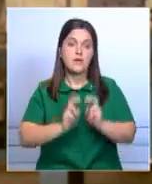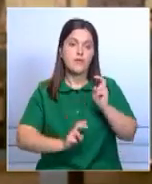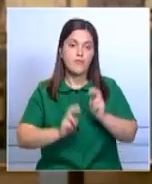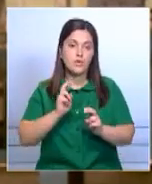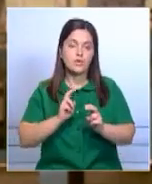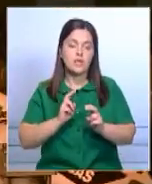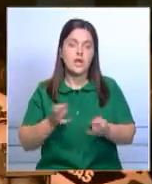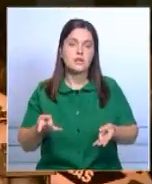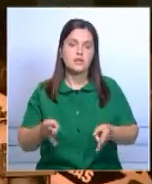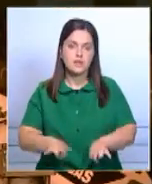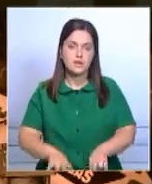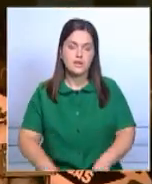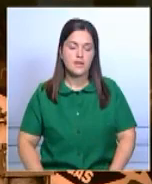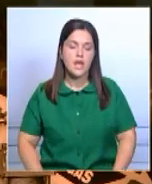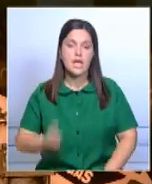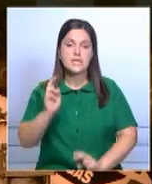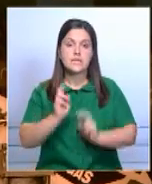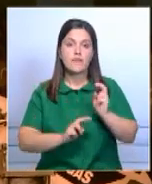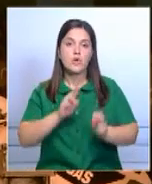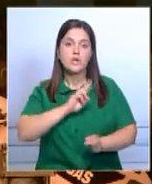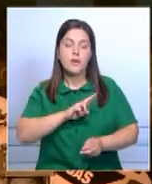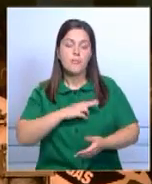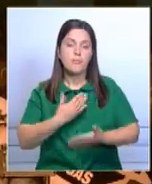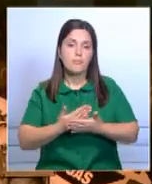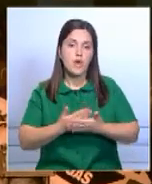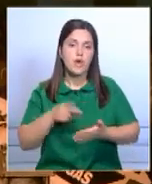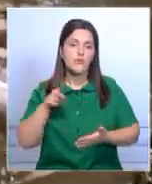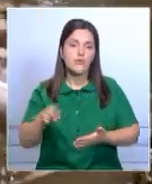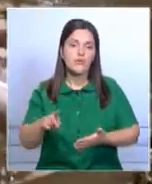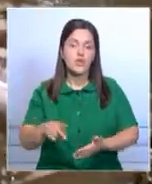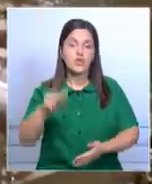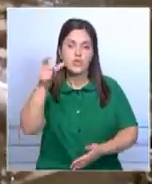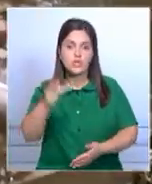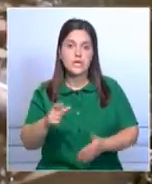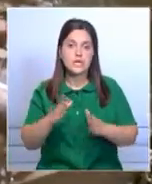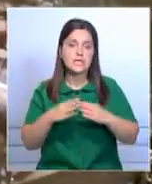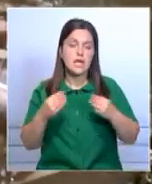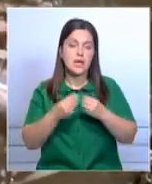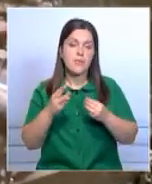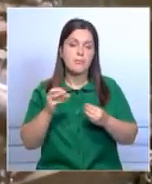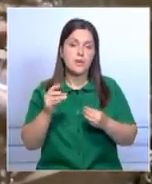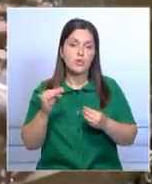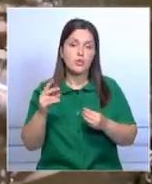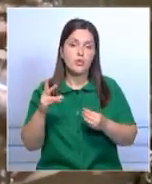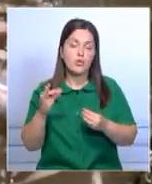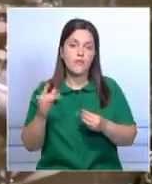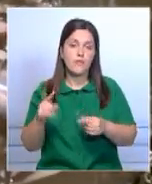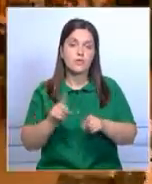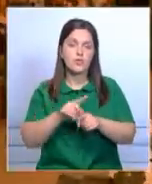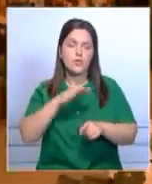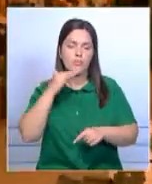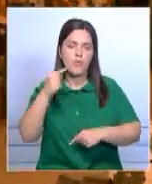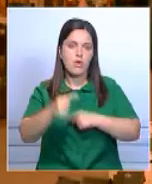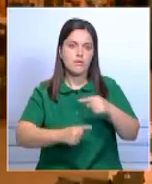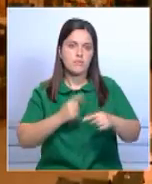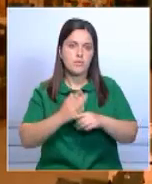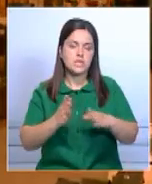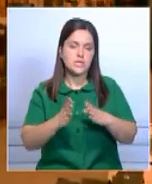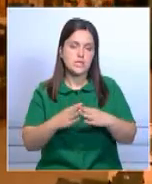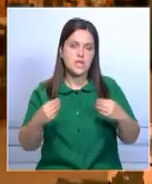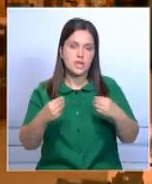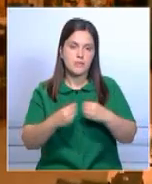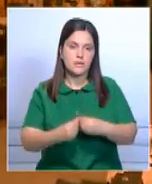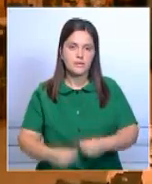дальше на заводе. На заводе работают около 2000 человек. Семья Меркуловых среди них не единственная трудовая династия.